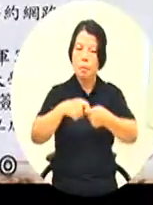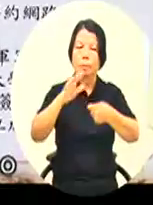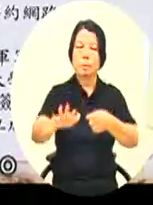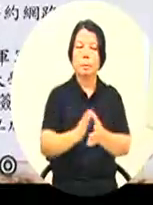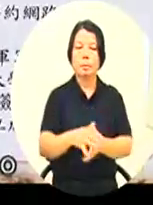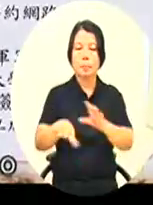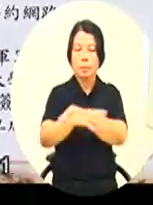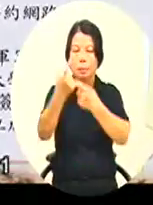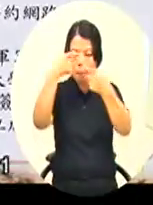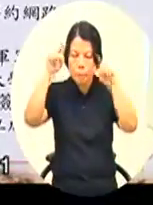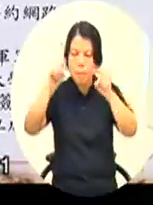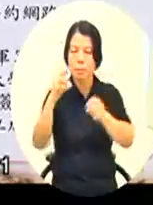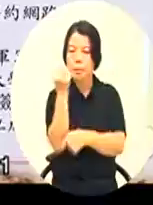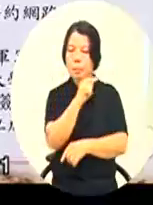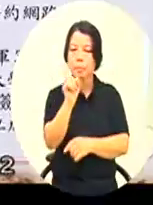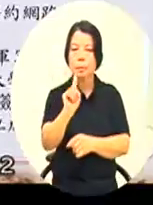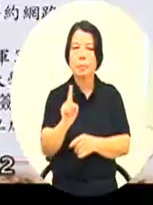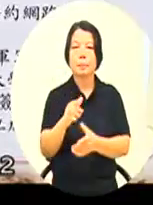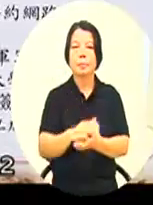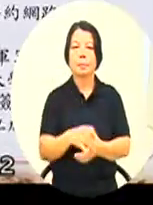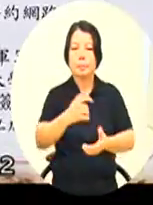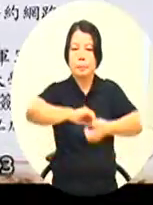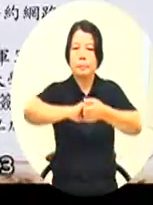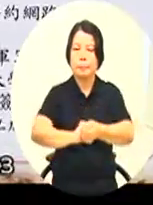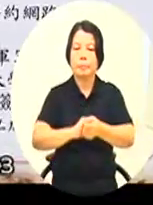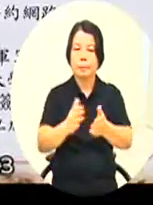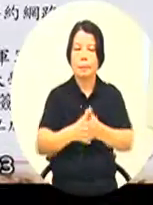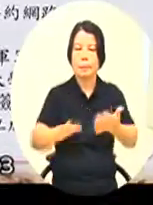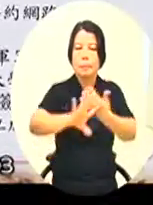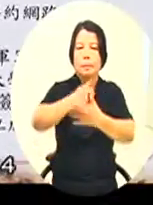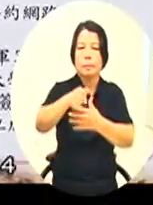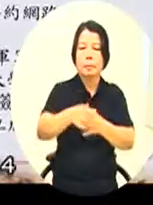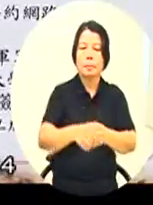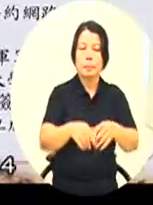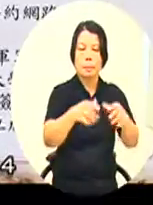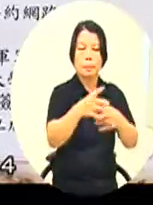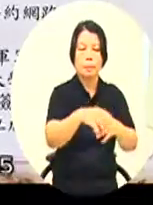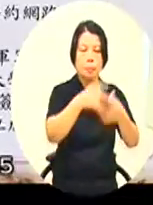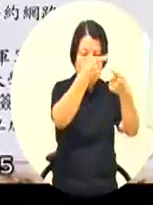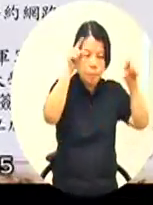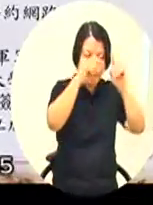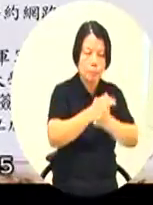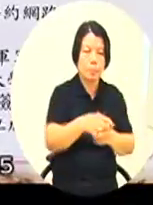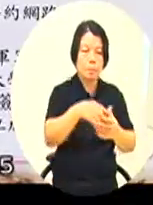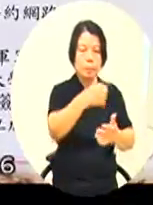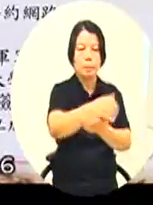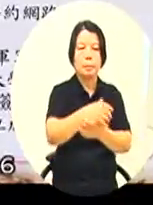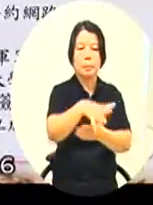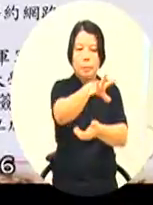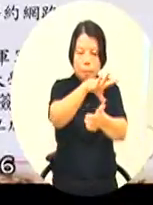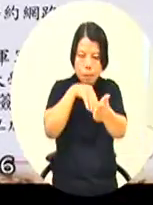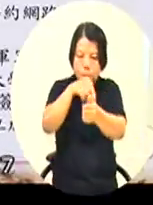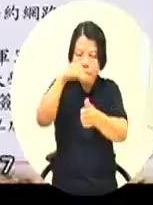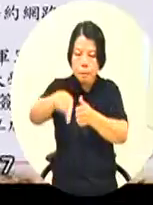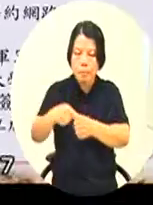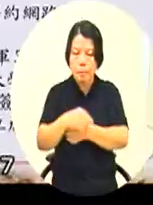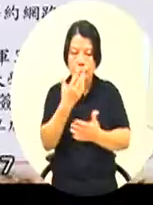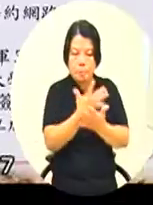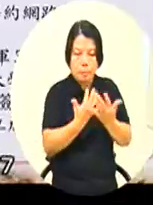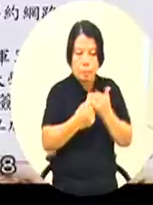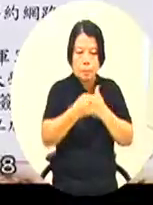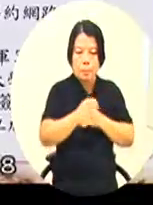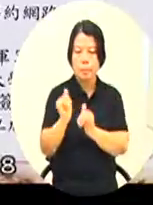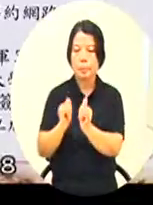大策略联盟有另外一个特点，就是它必须要把外界大学的资源引到空大来，那给我们的师生，给我们的市